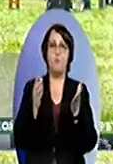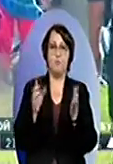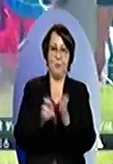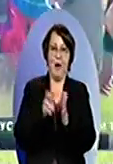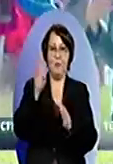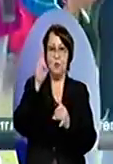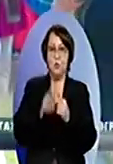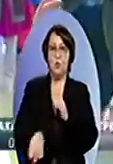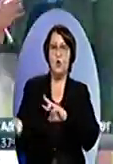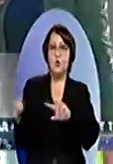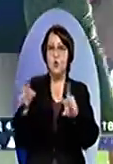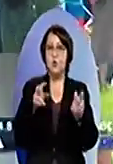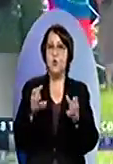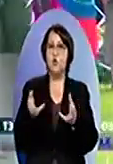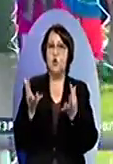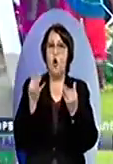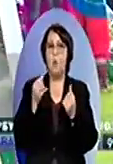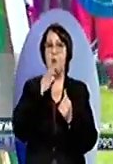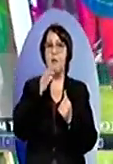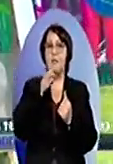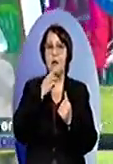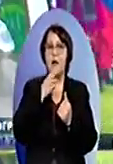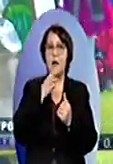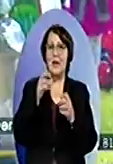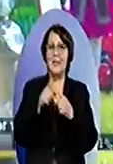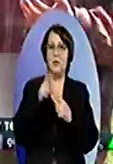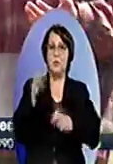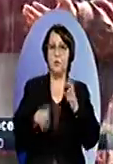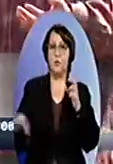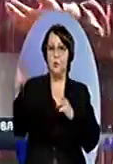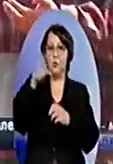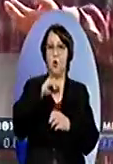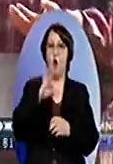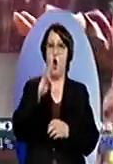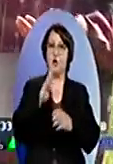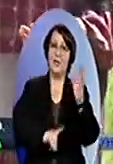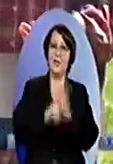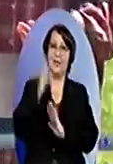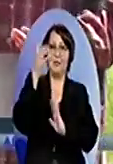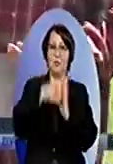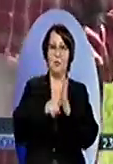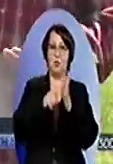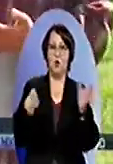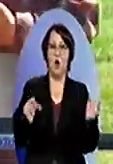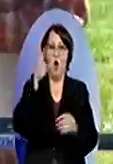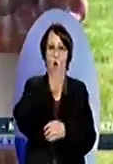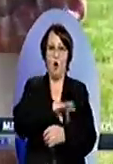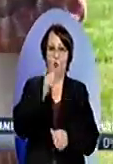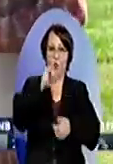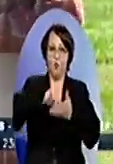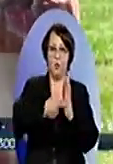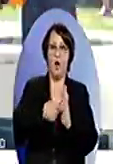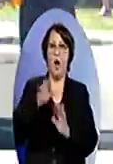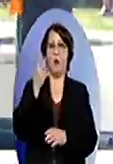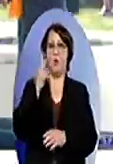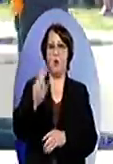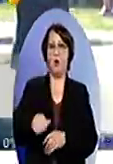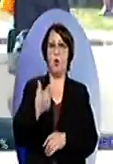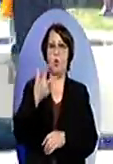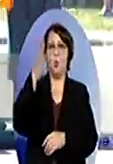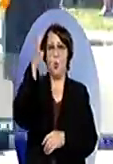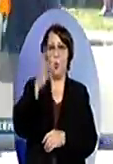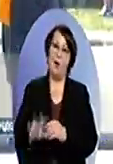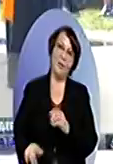мэдээлэлээр л гэхэд Эрдэнэт үйлдвэрийн хамт олон оны ихний 5 сард орлогын төлөвлөгөөгөө 12.3 хувиар давуулан